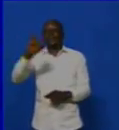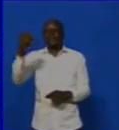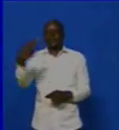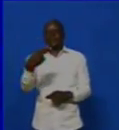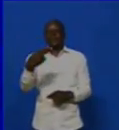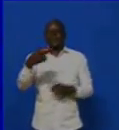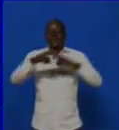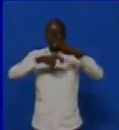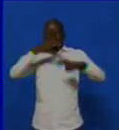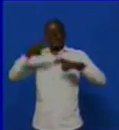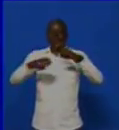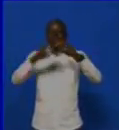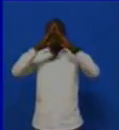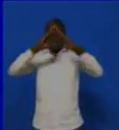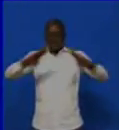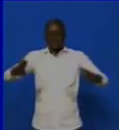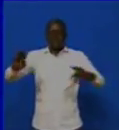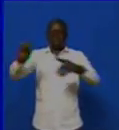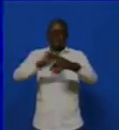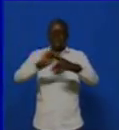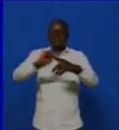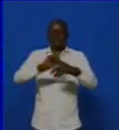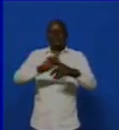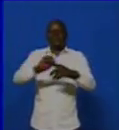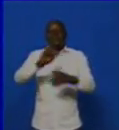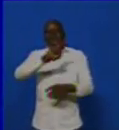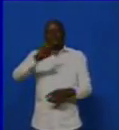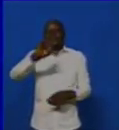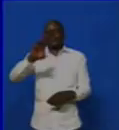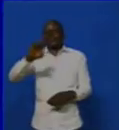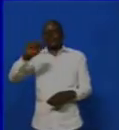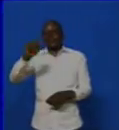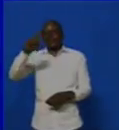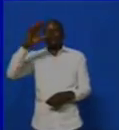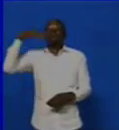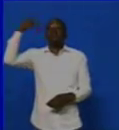laboratoire Mylan, traitement antirétroviral et perspective.